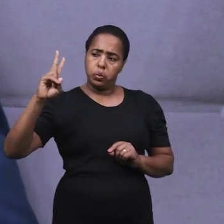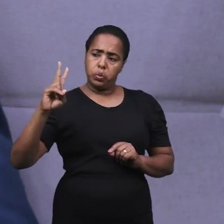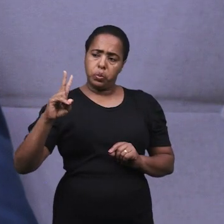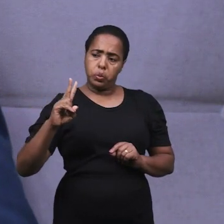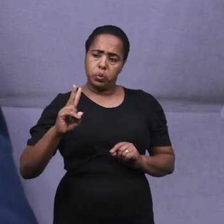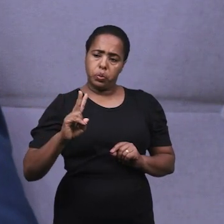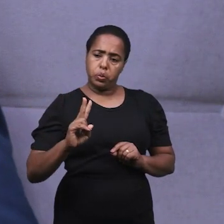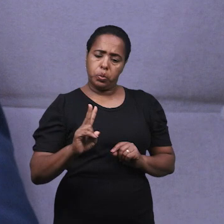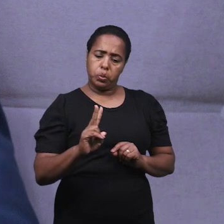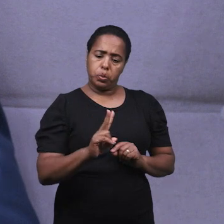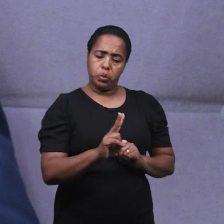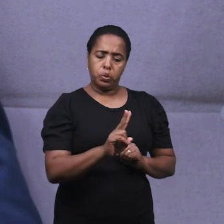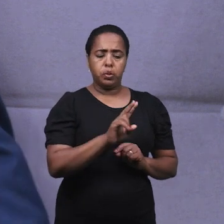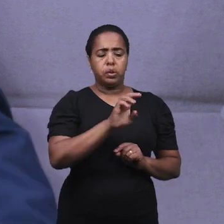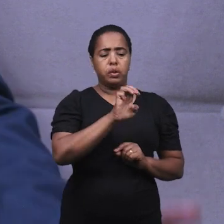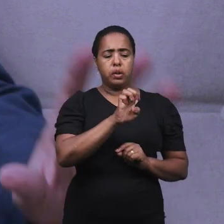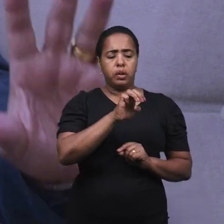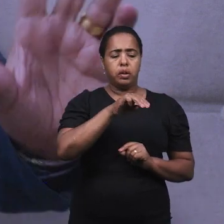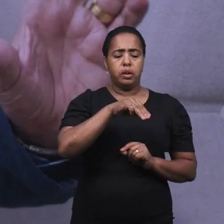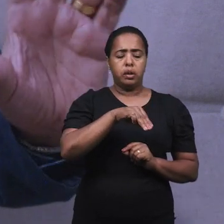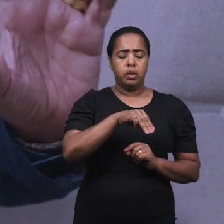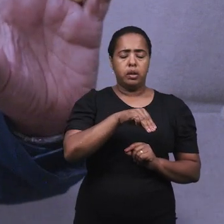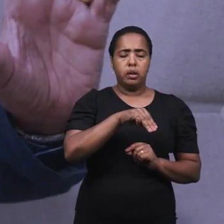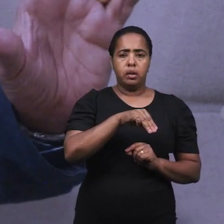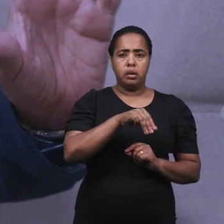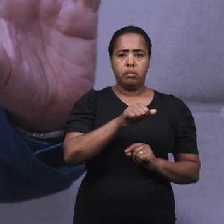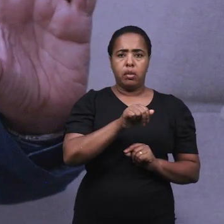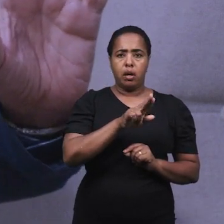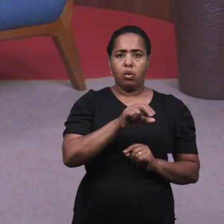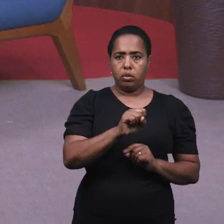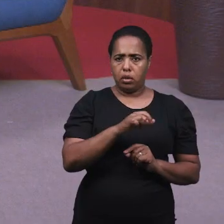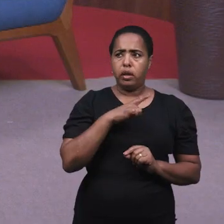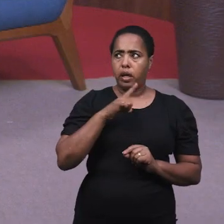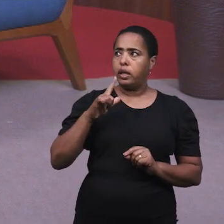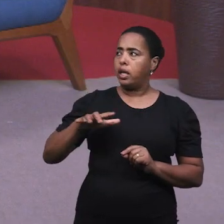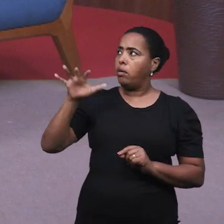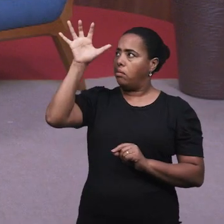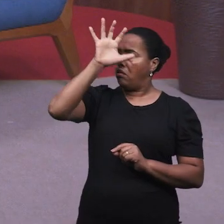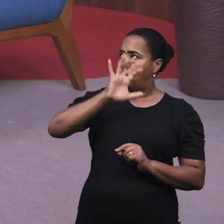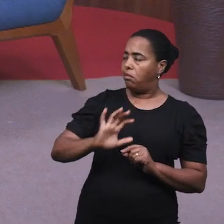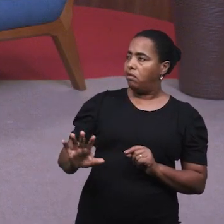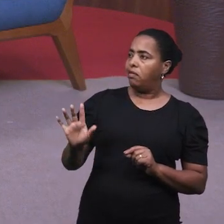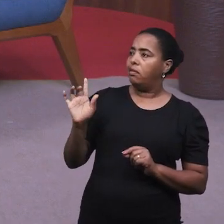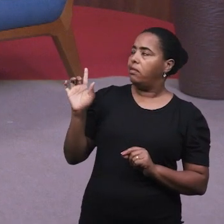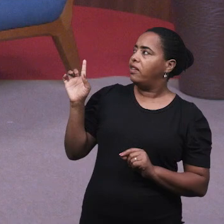plan ici, un plan qui montre le trajet.